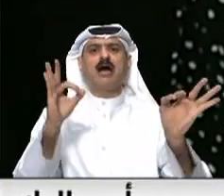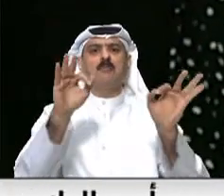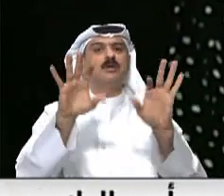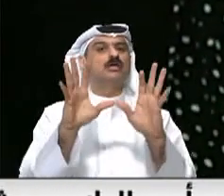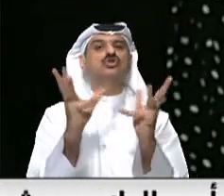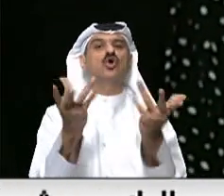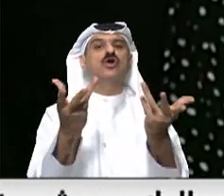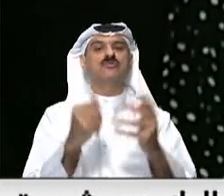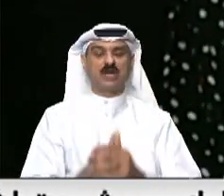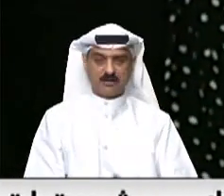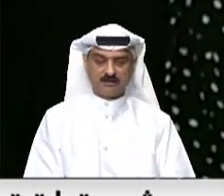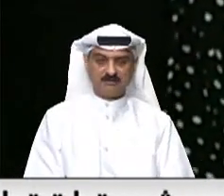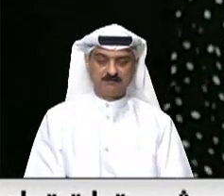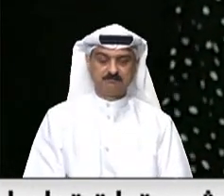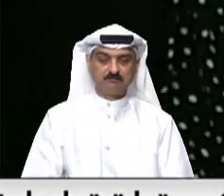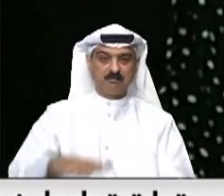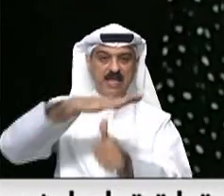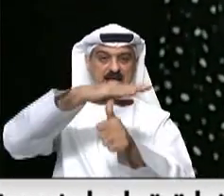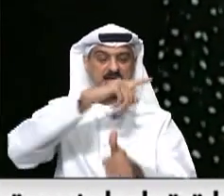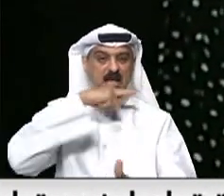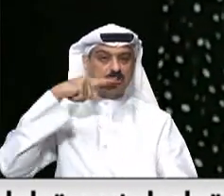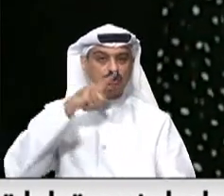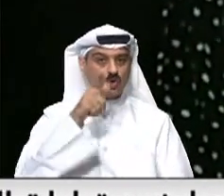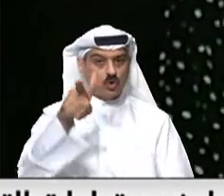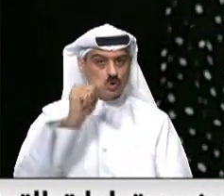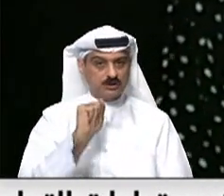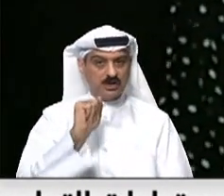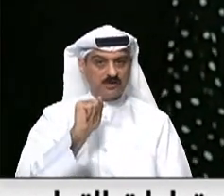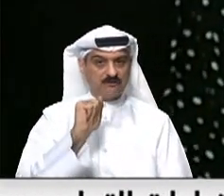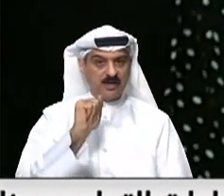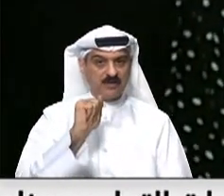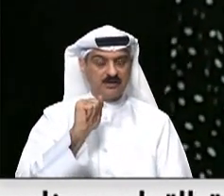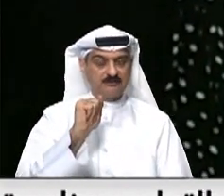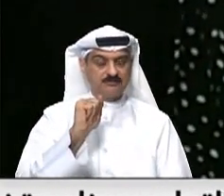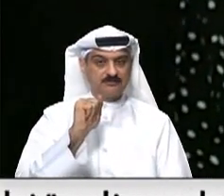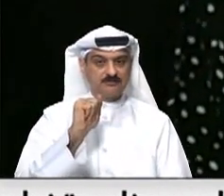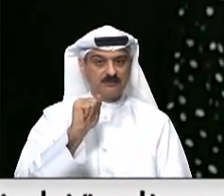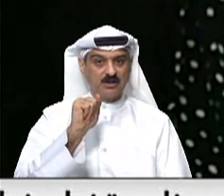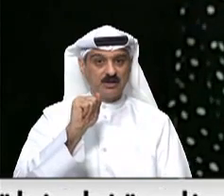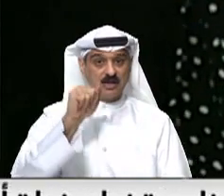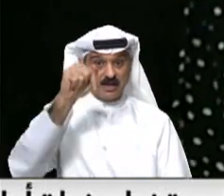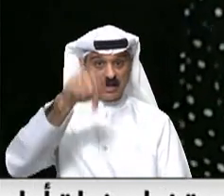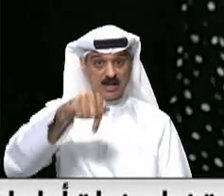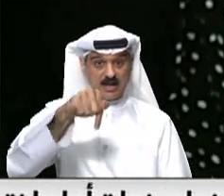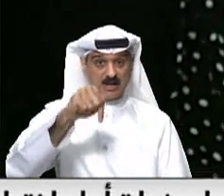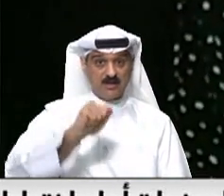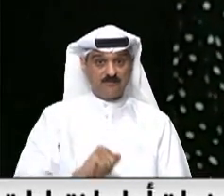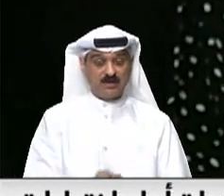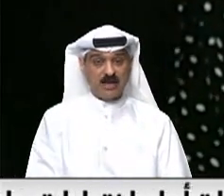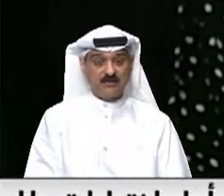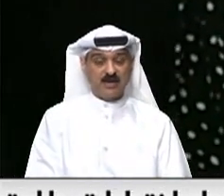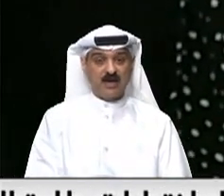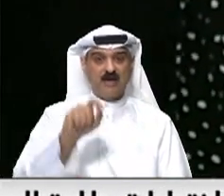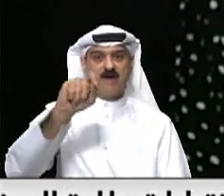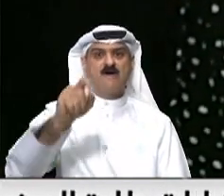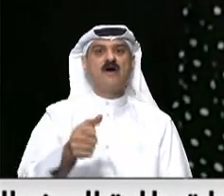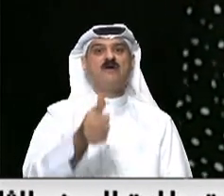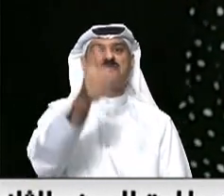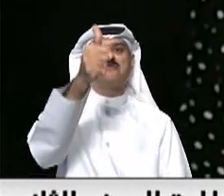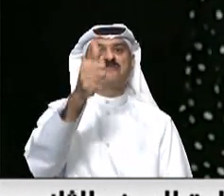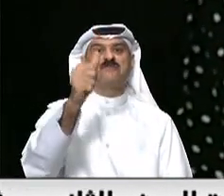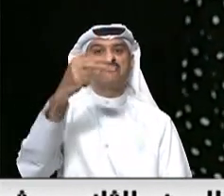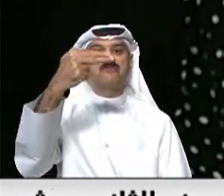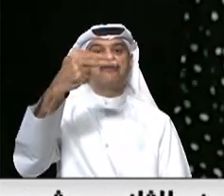على ذلك بأن الرئيس بوتين أثنى على هذه المجموعة، إذا الحديث لا يدور، فاغنر ستبقى موجودة، ولكن